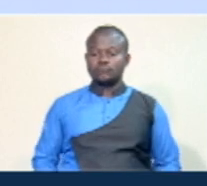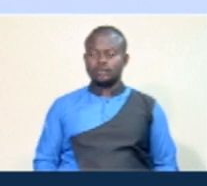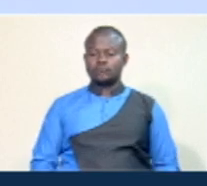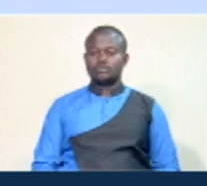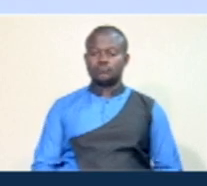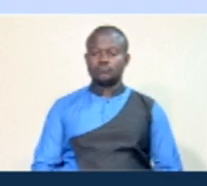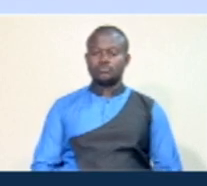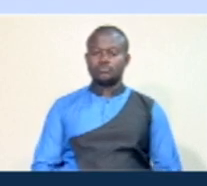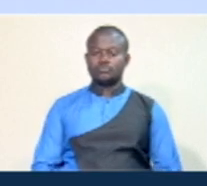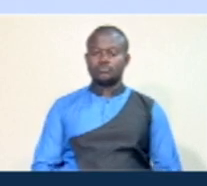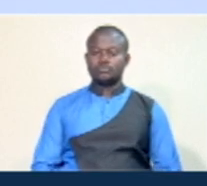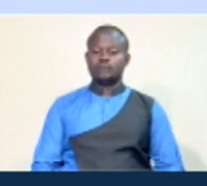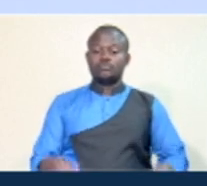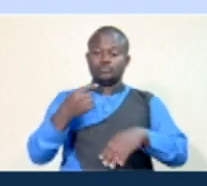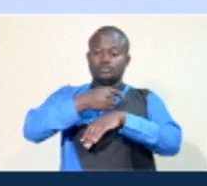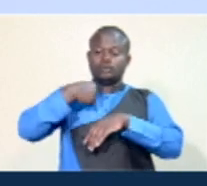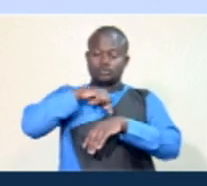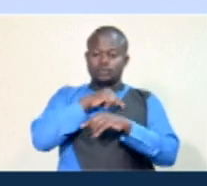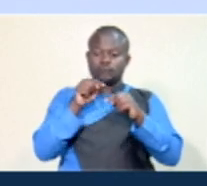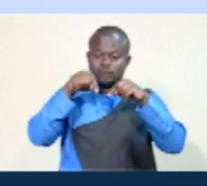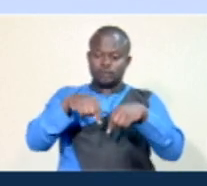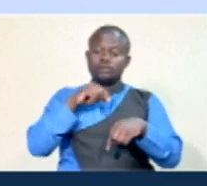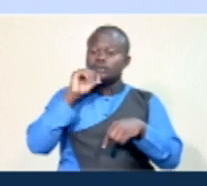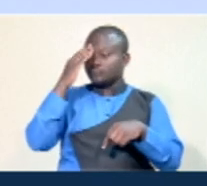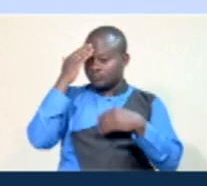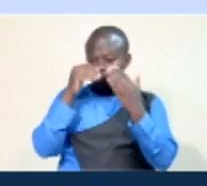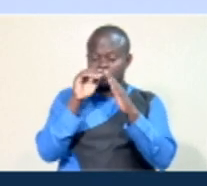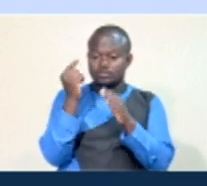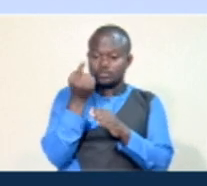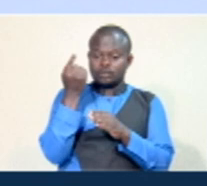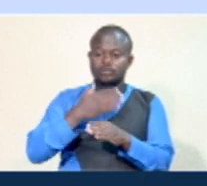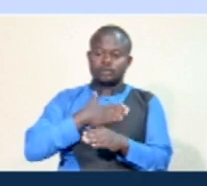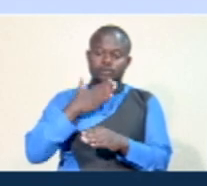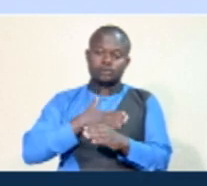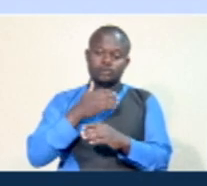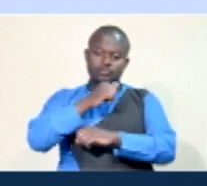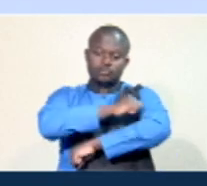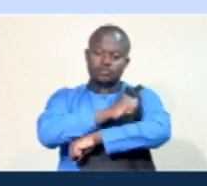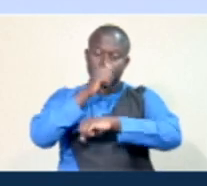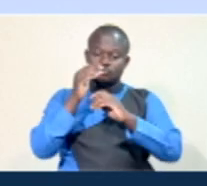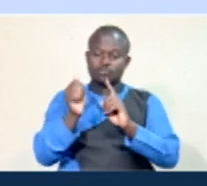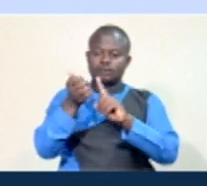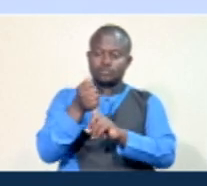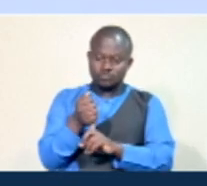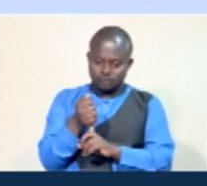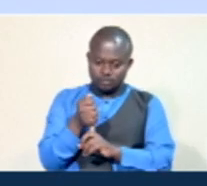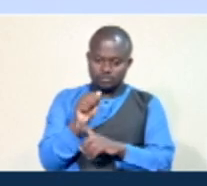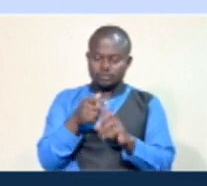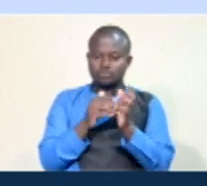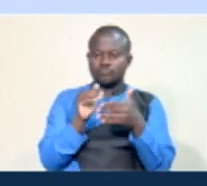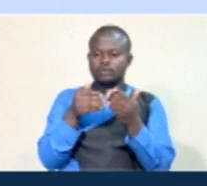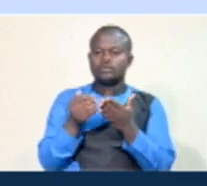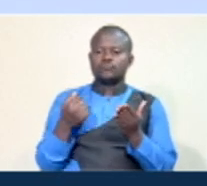we wish to celebrate them. Uyu munsi turi hano atari ukugira ngo gusa twishimire ibyo aba banyeshuri bagezeho,